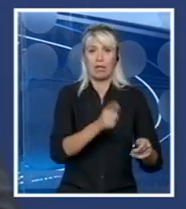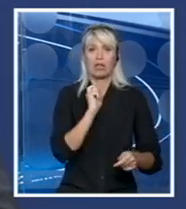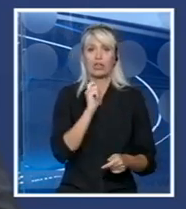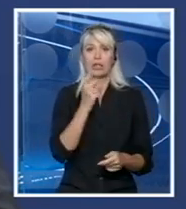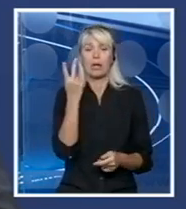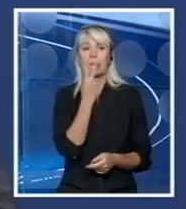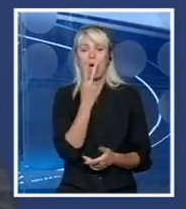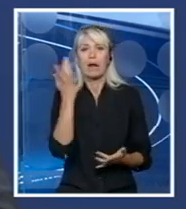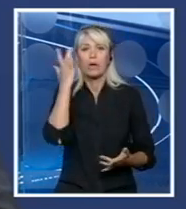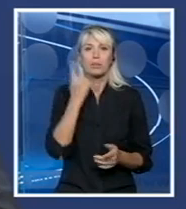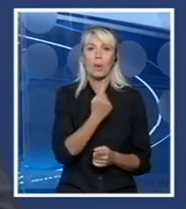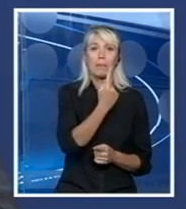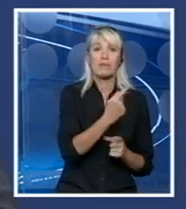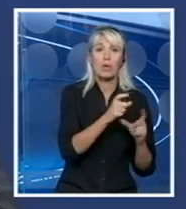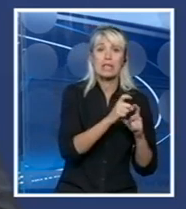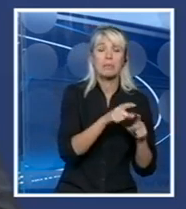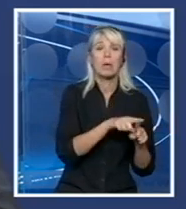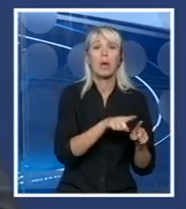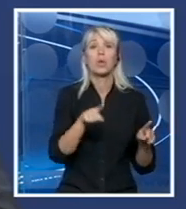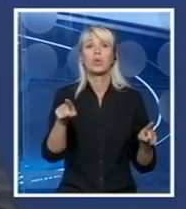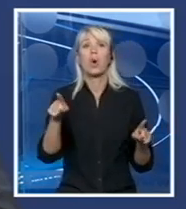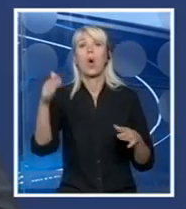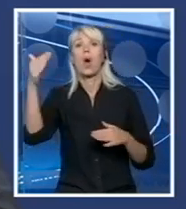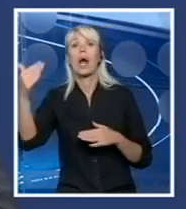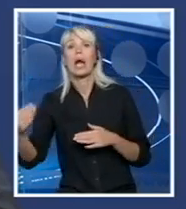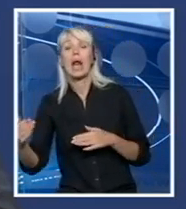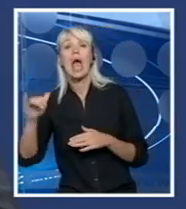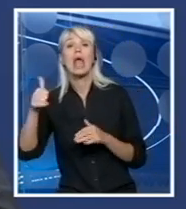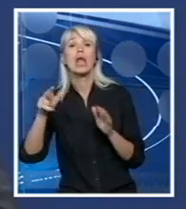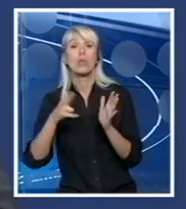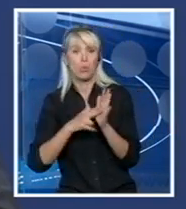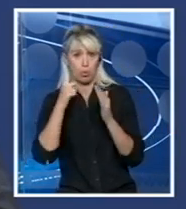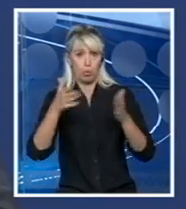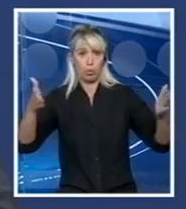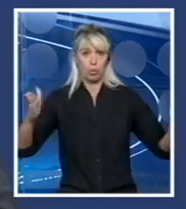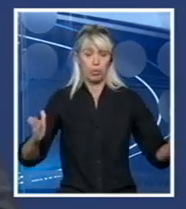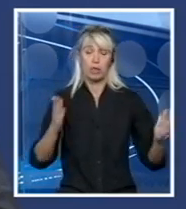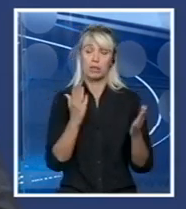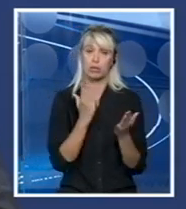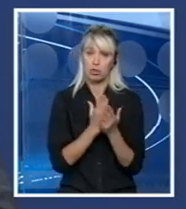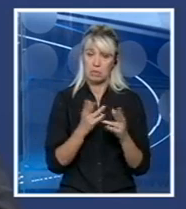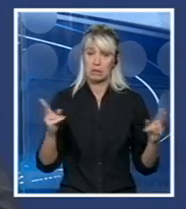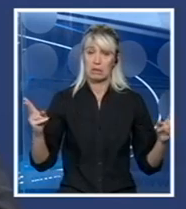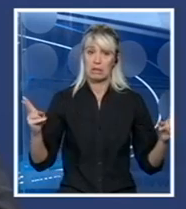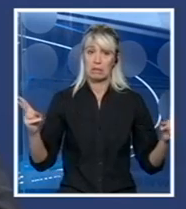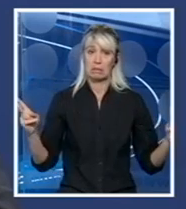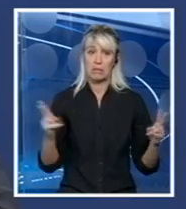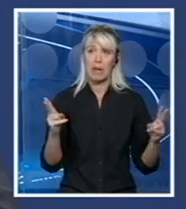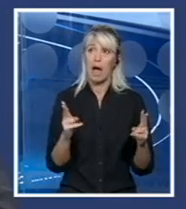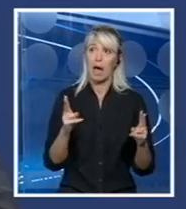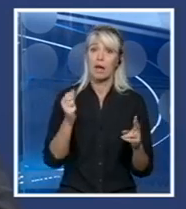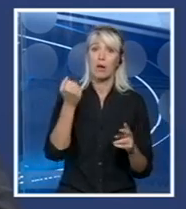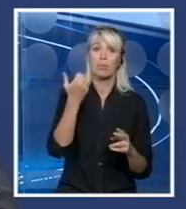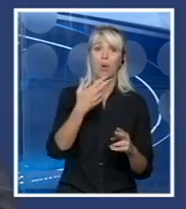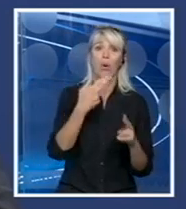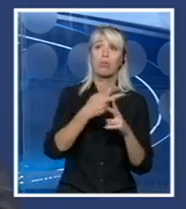što ne znamo od 1. septembra do tamo nekog kraja juna, da li će to biti smanjenje žarišta ili će to